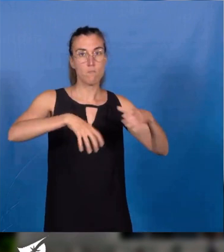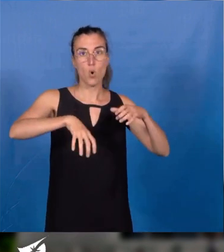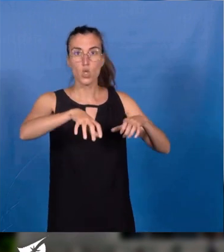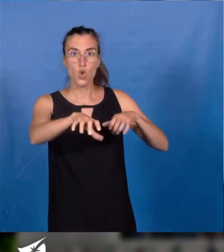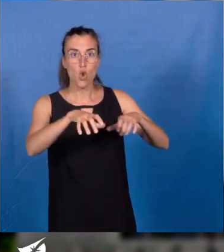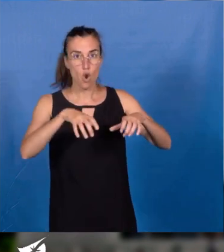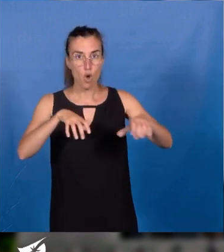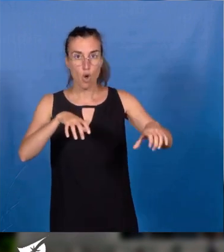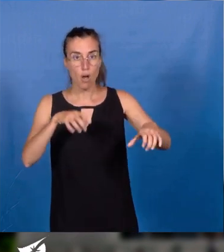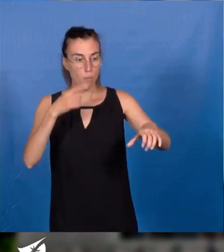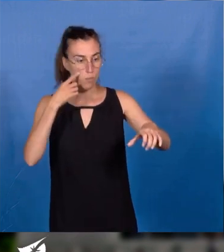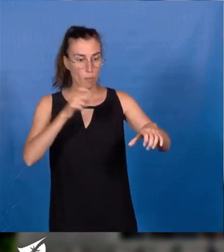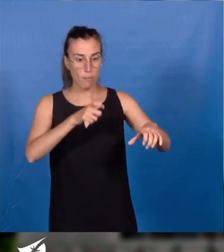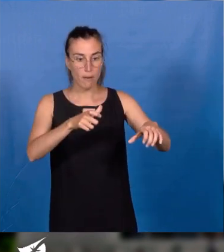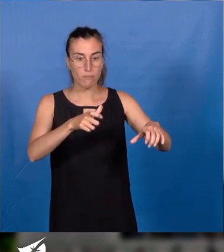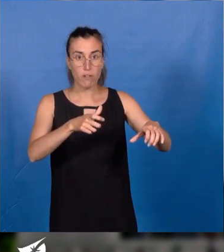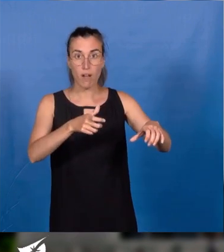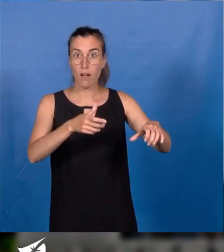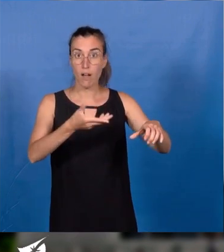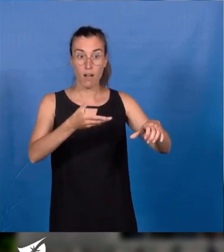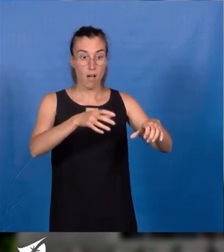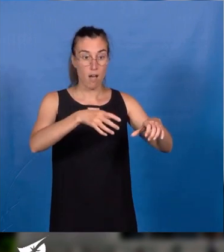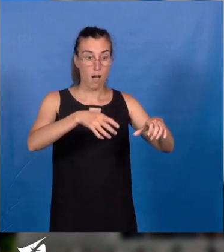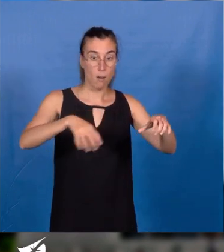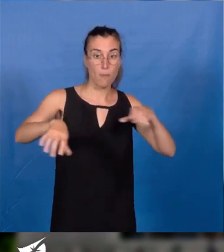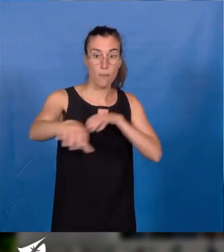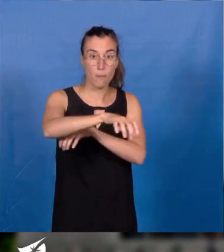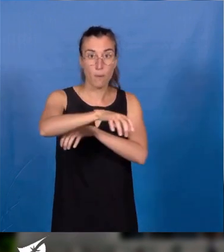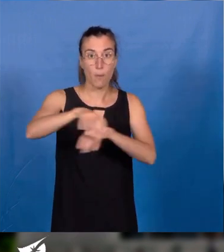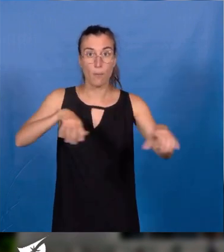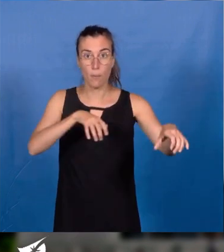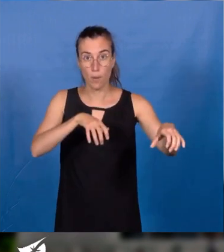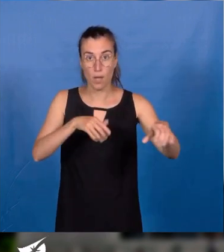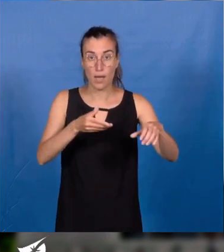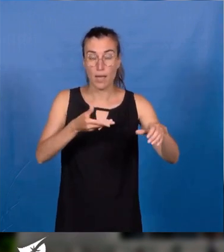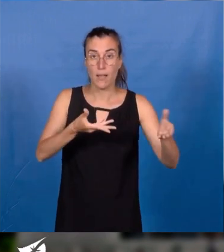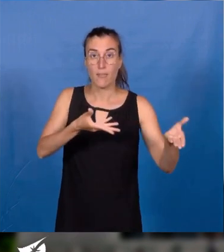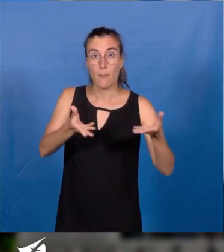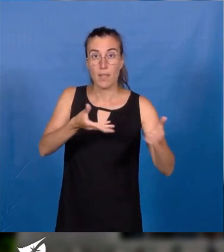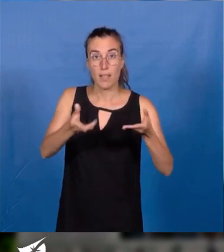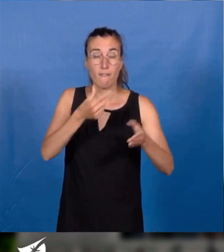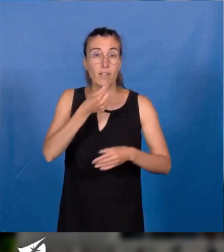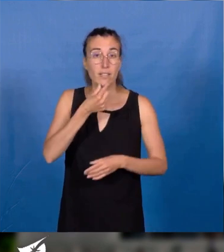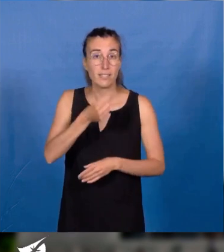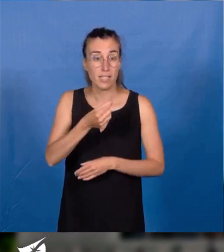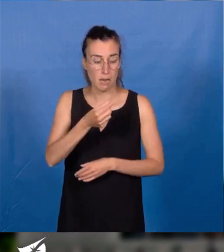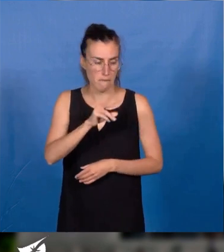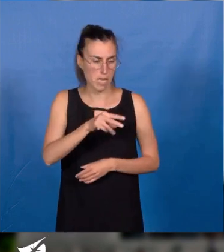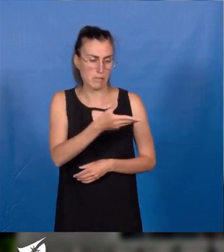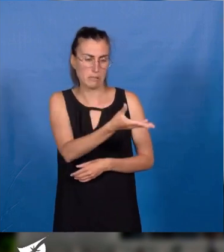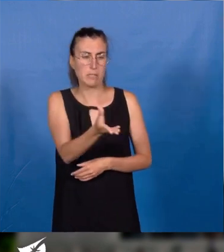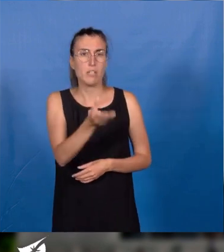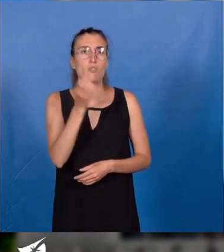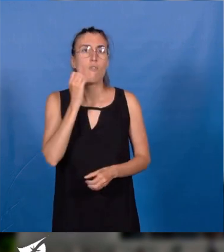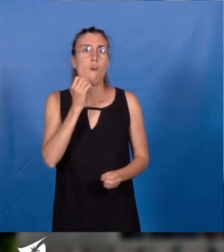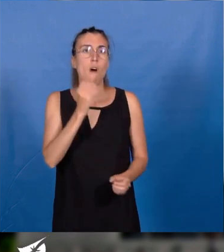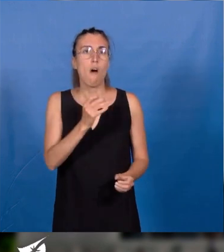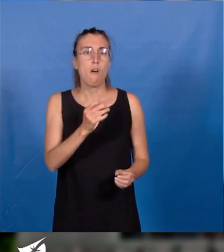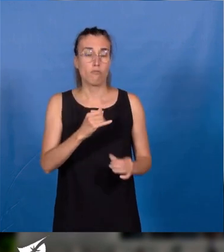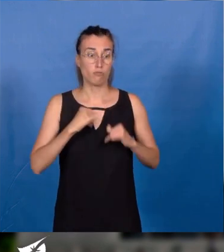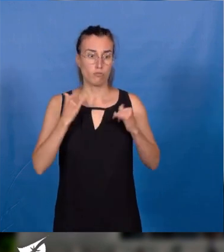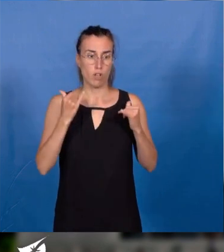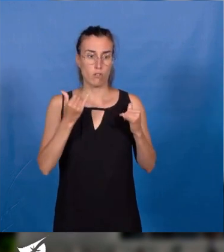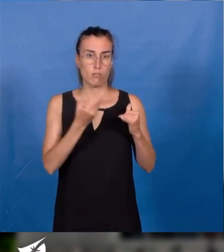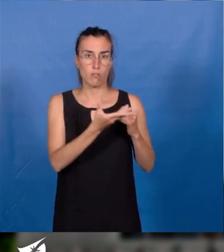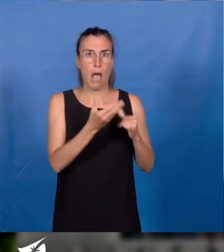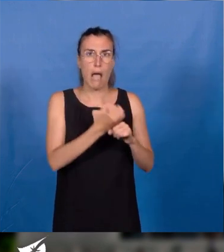déménagés facilement et qui permettent effectivement la mise à l'abri de ce public, souvent de jeunes actifs qui n'arrivent pas à trouver